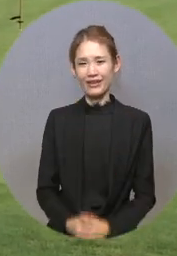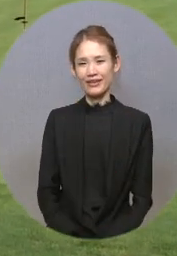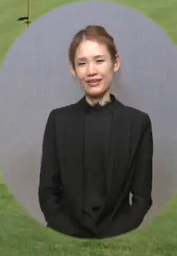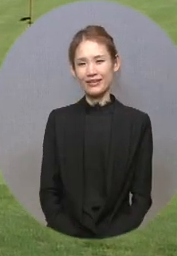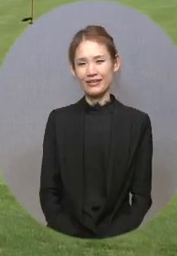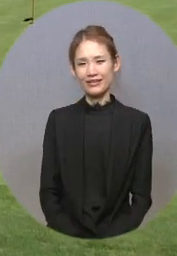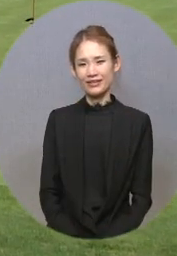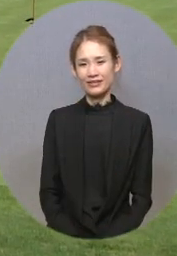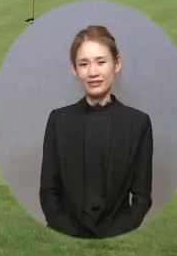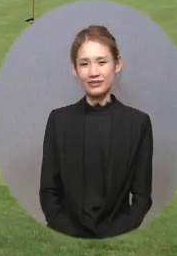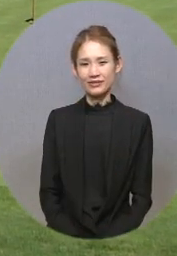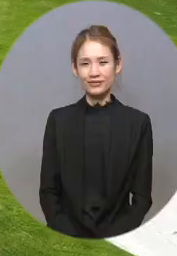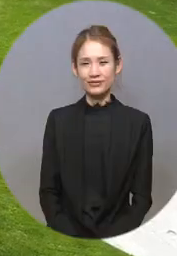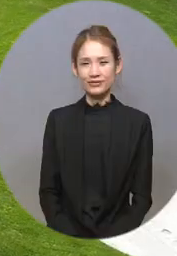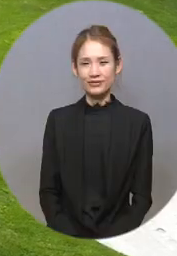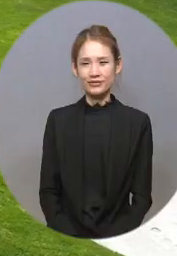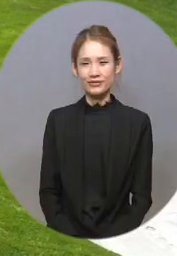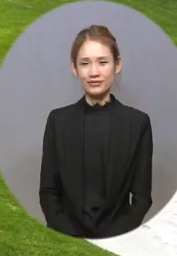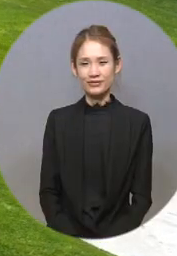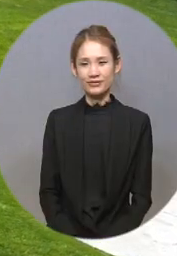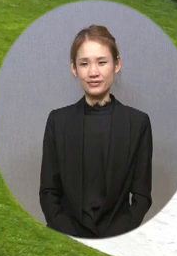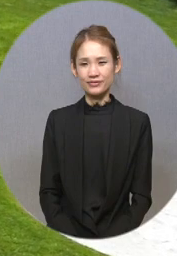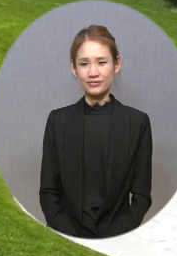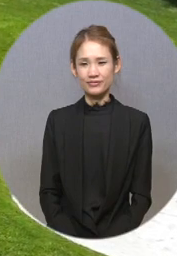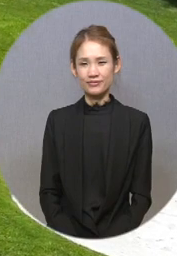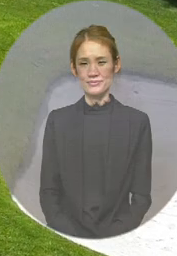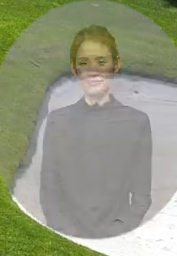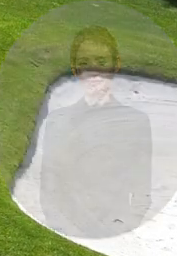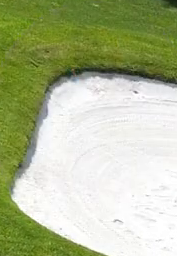네. 어디 볼까요?